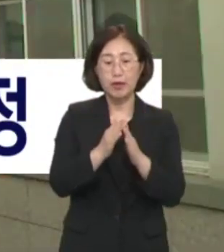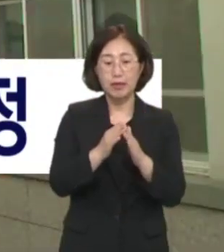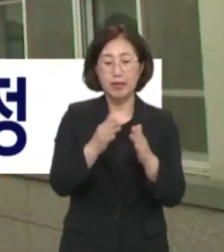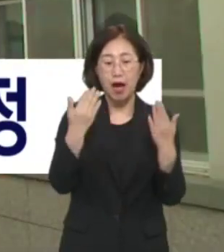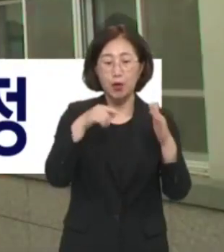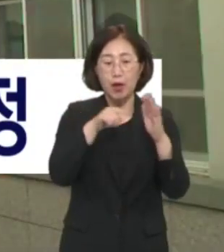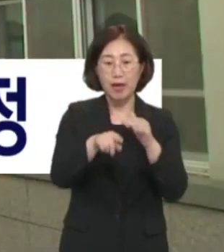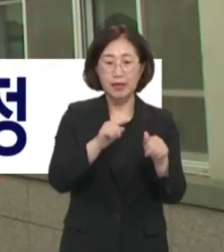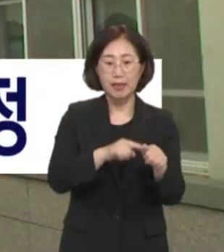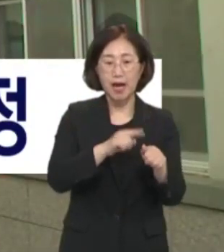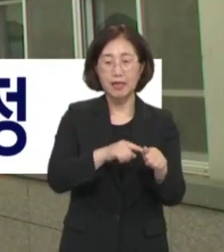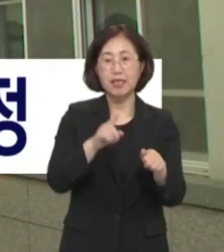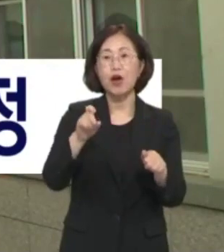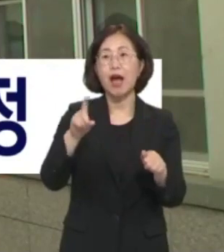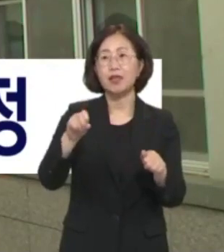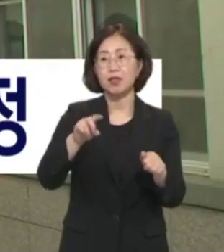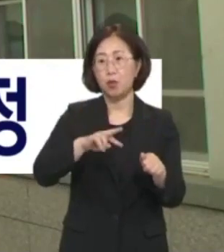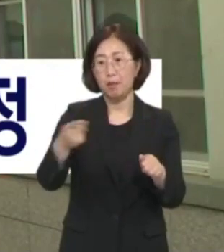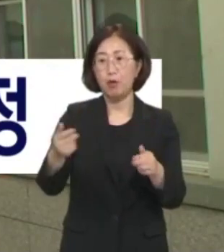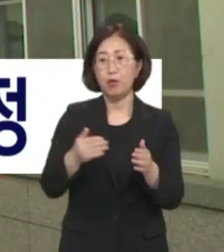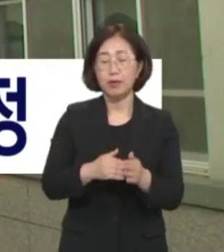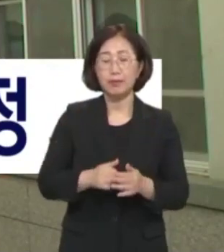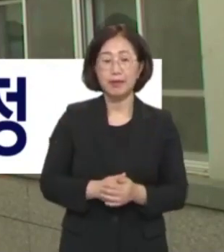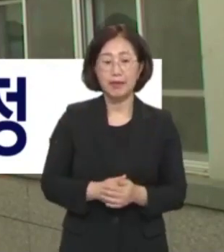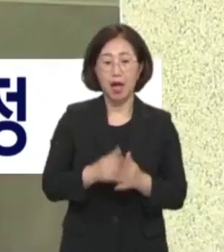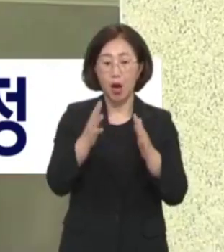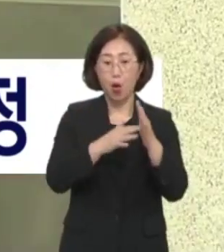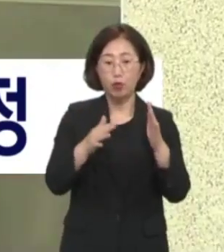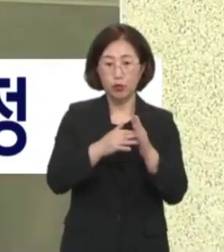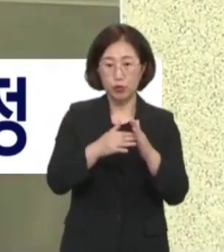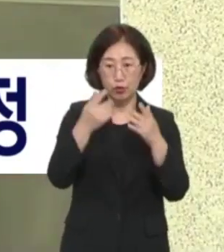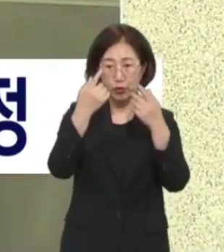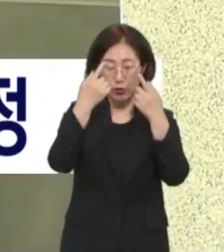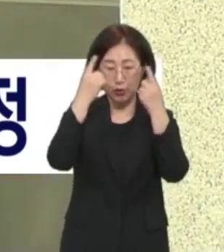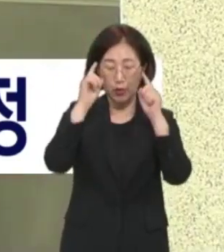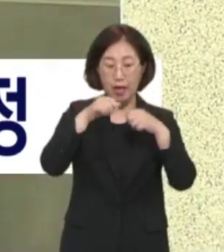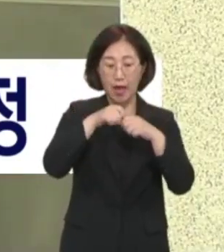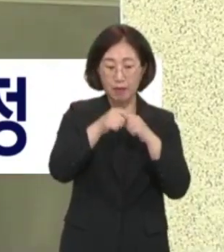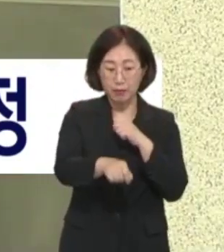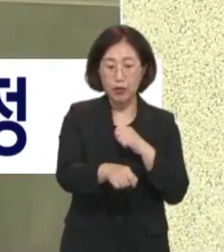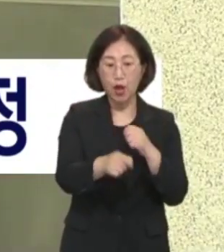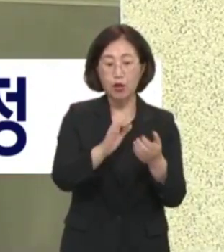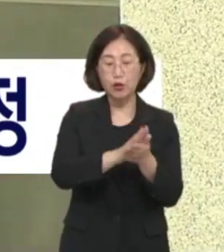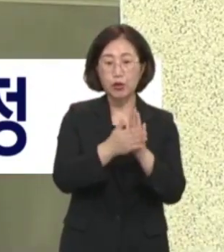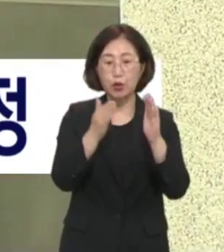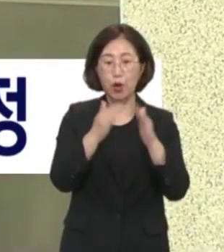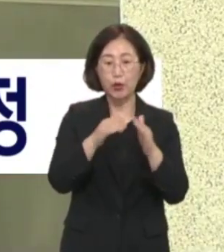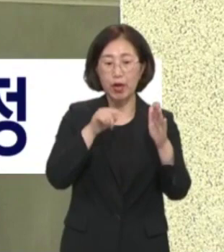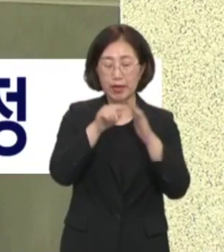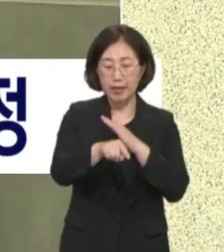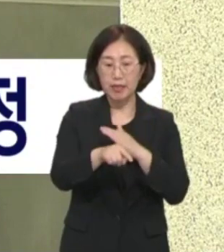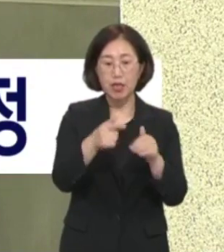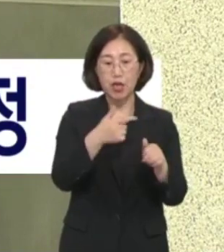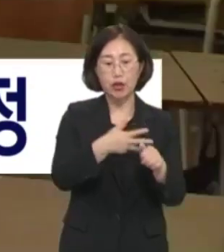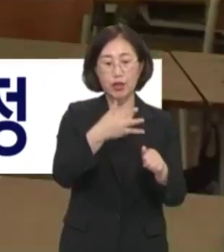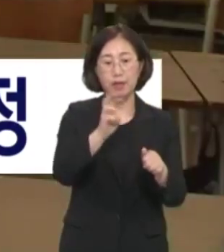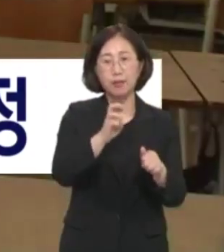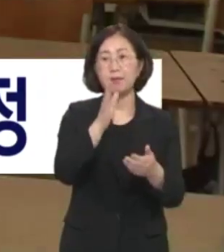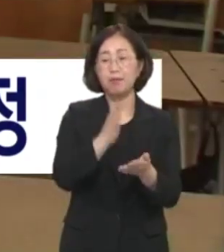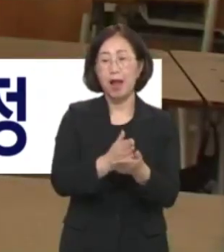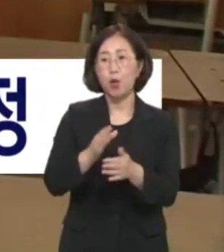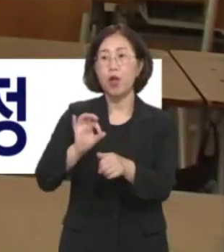시간을 오전 11시로 조정했습니다. 이외 공주교대 부설초등학교도 등교 시간을 오전 8시 30분에서 10시로